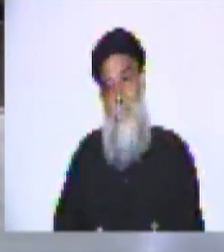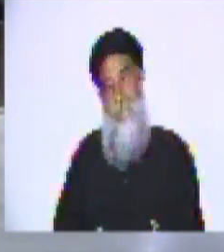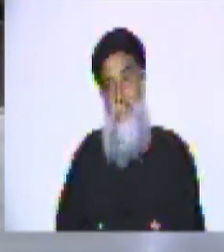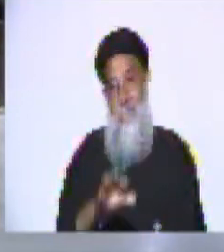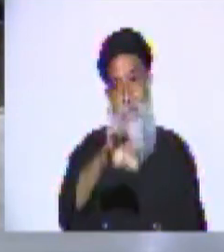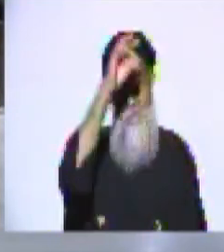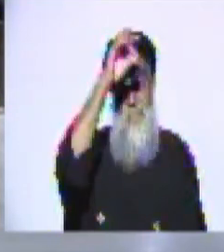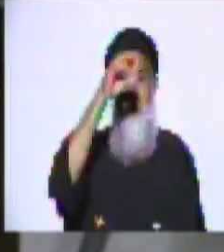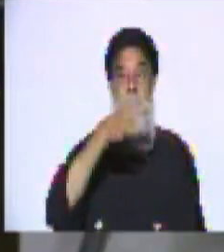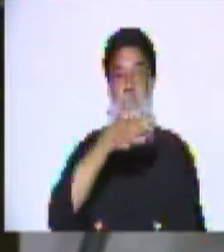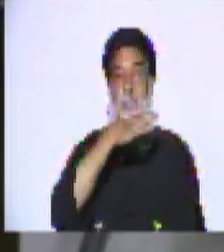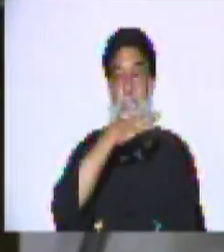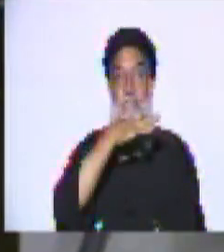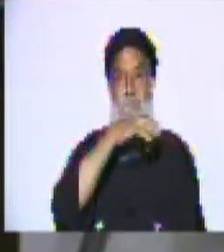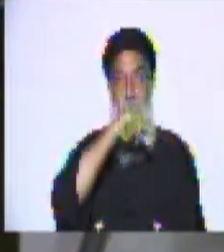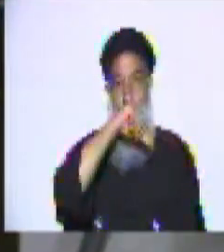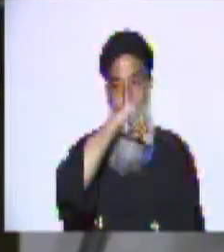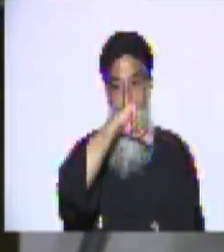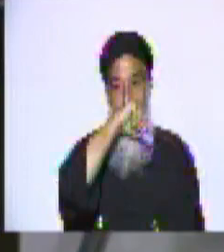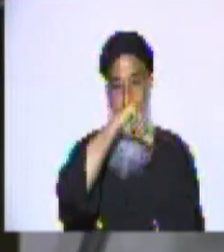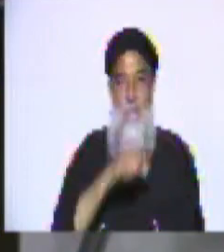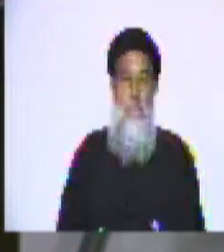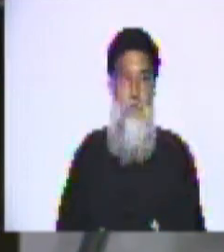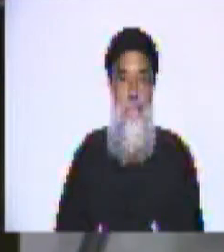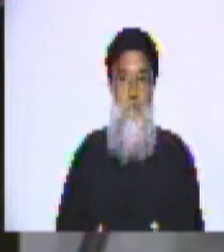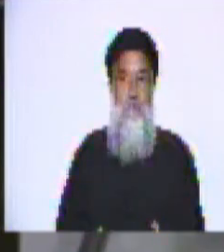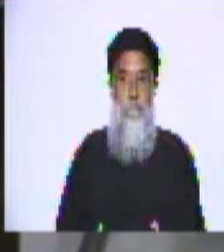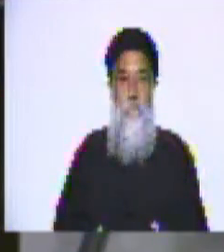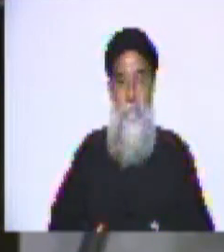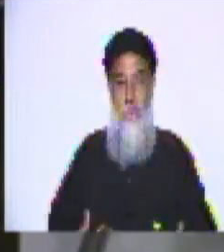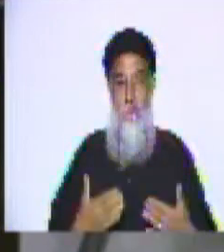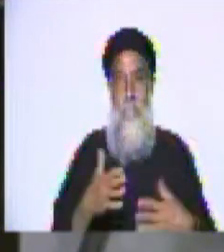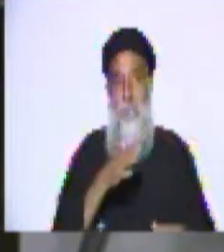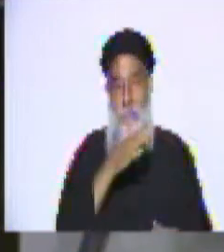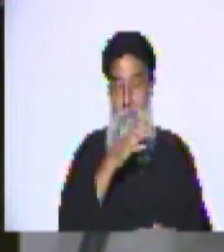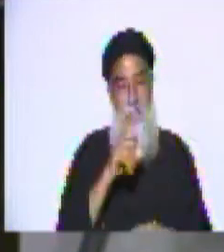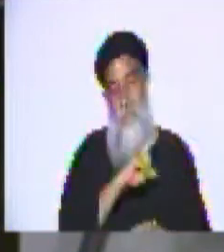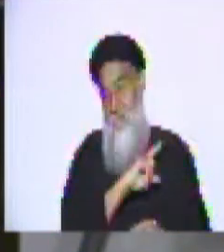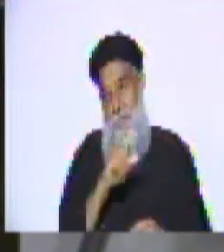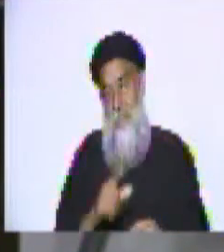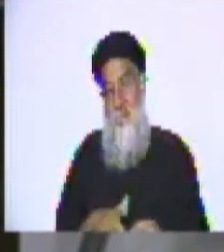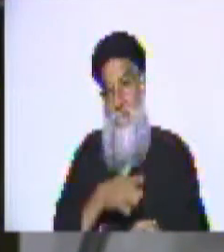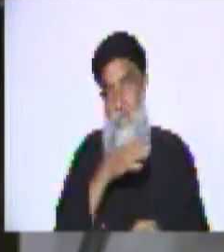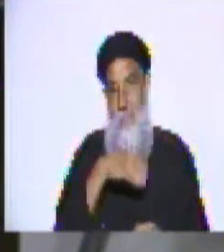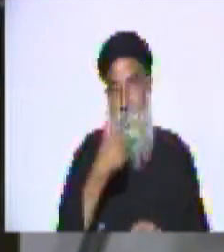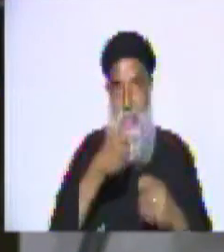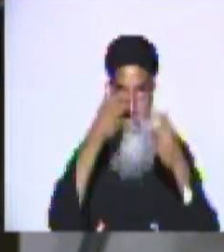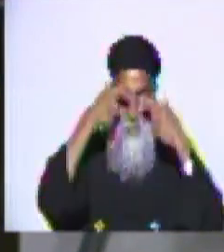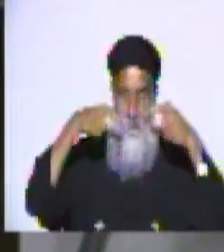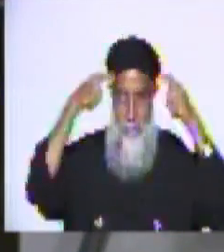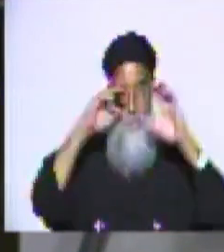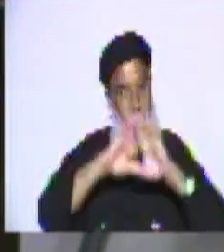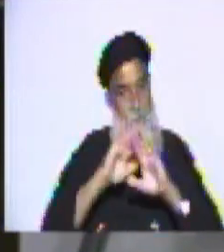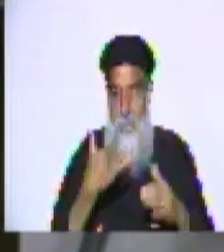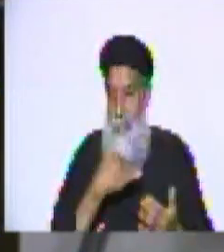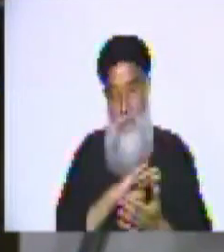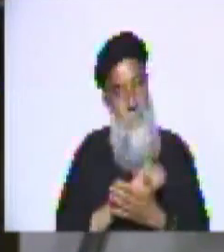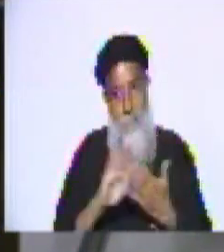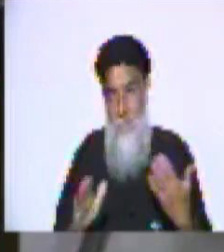في الكهنوت. يعني ما حدش بيقول خدوني كاهن او خدوني اسقف، ما فيش